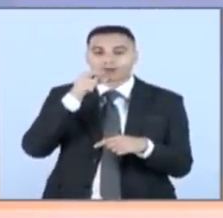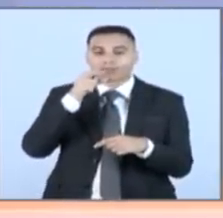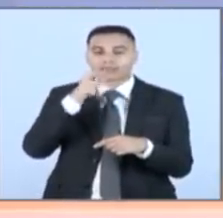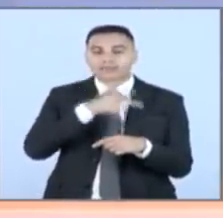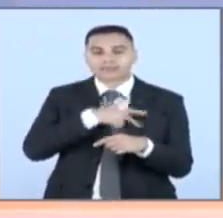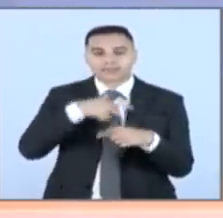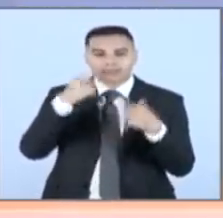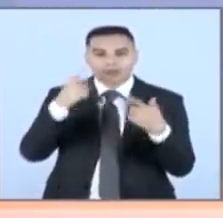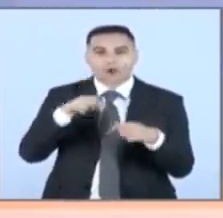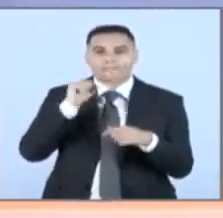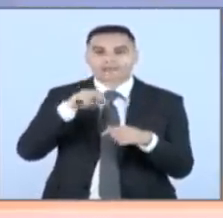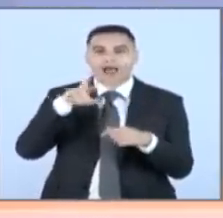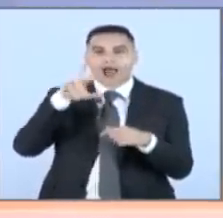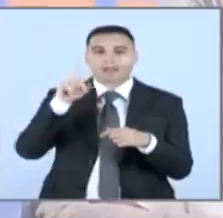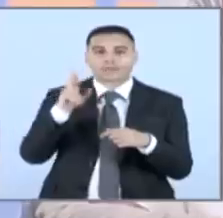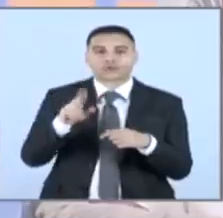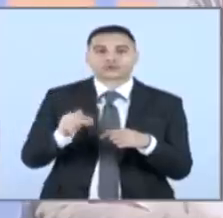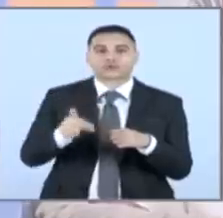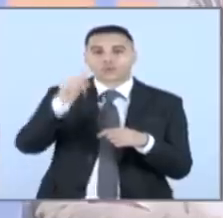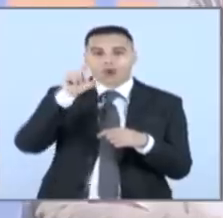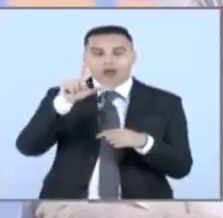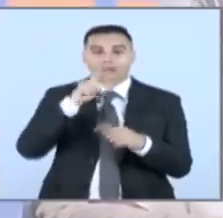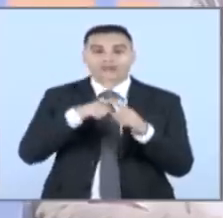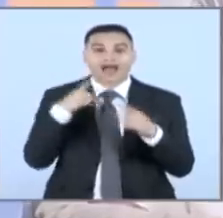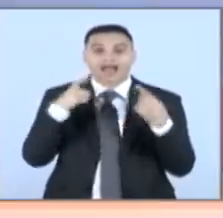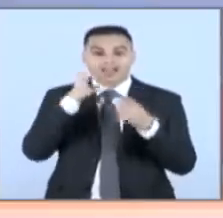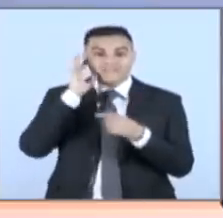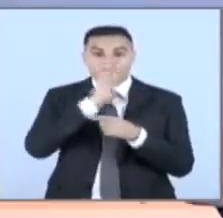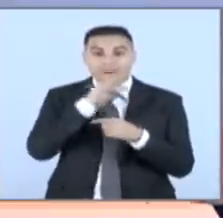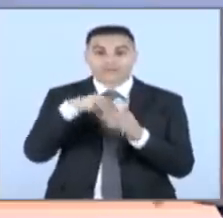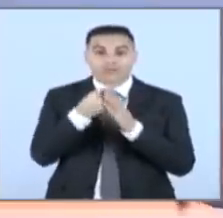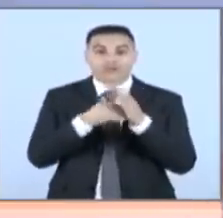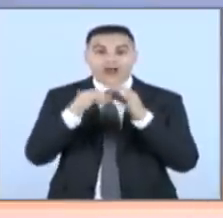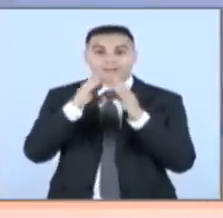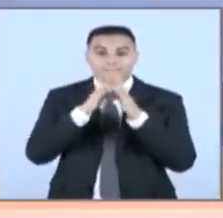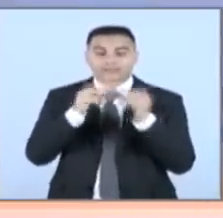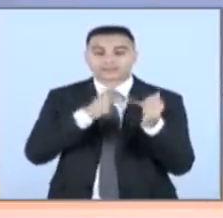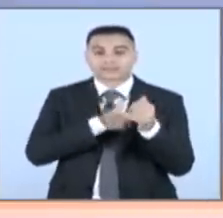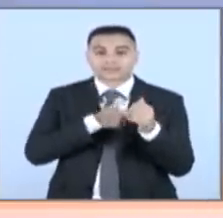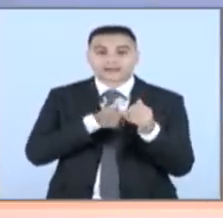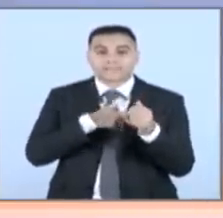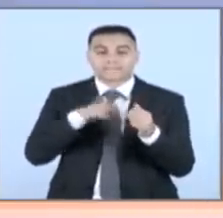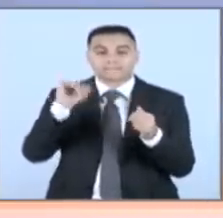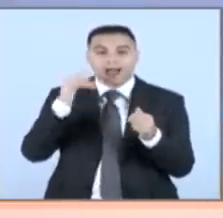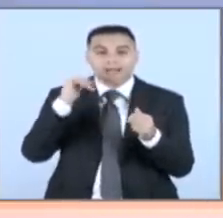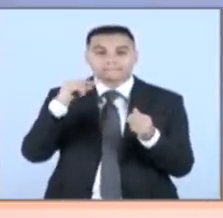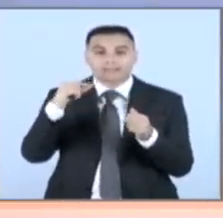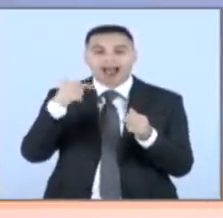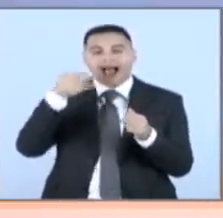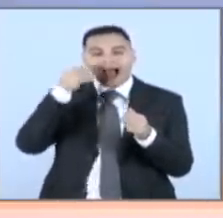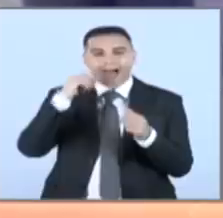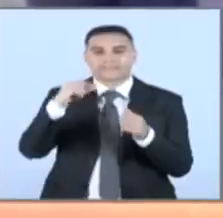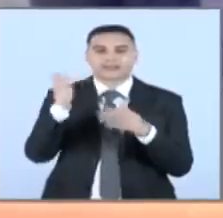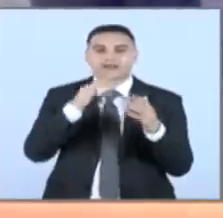اللغة البرتغالية. والهداف التاريخي المنتخب مصر أحمد في كرة اليد طبعا